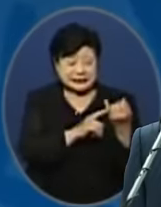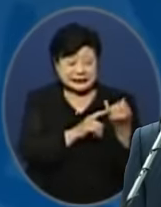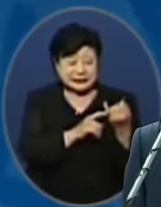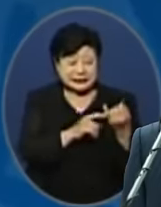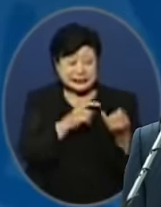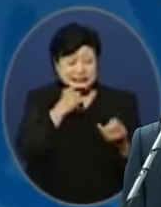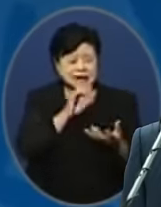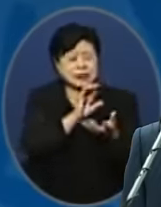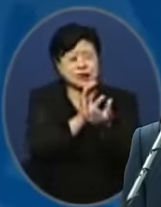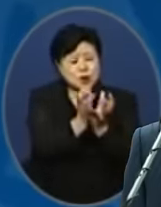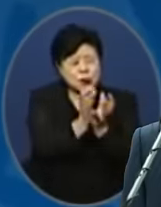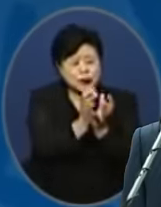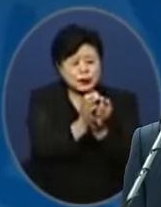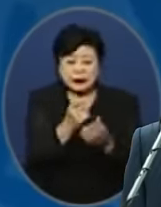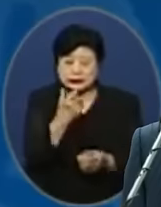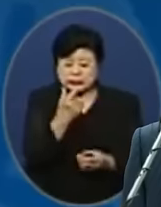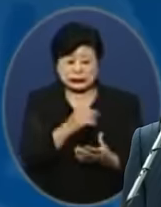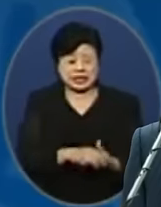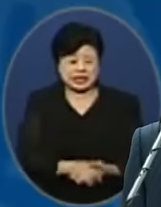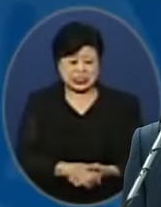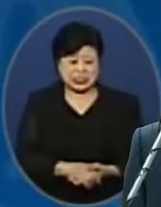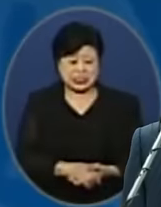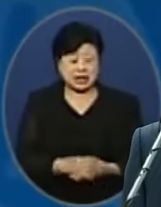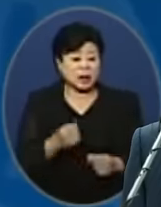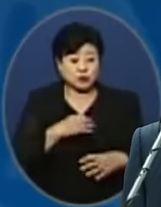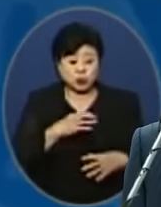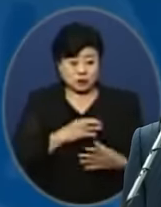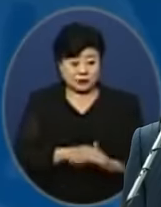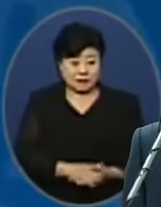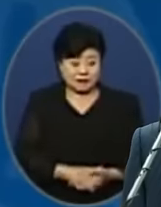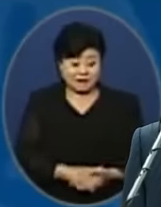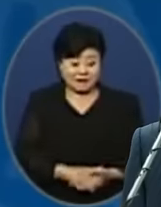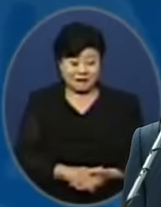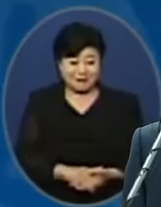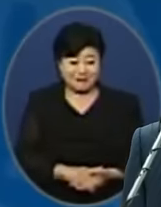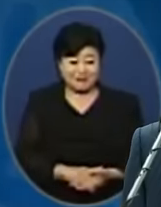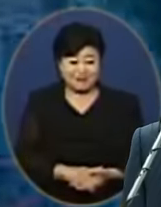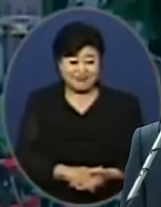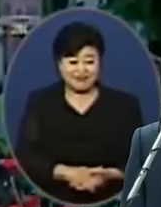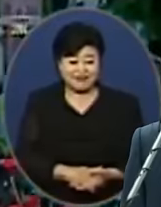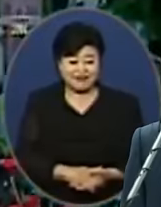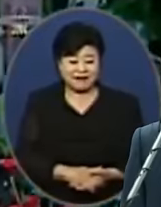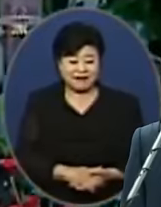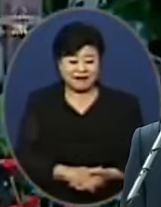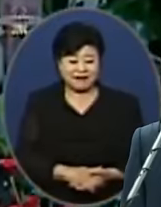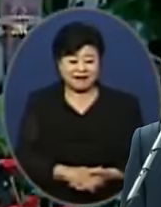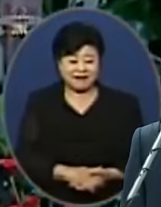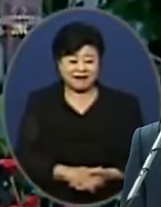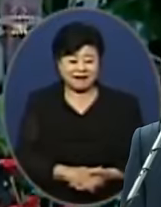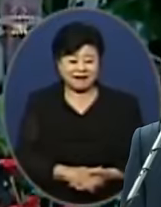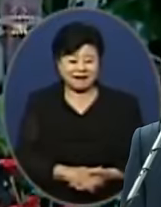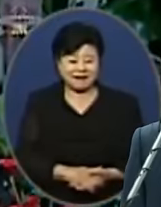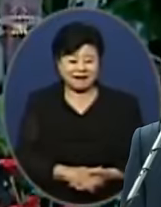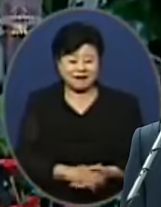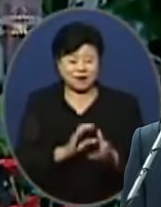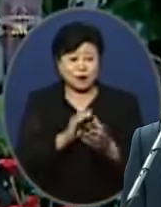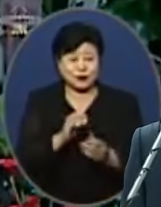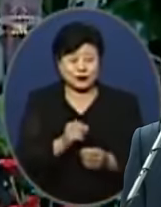장미꽃을 절대로 가지 못하겠습니다. 장미꽃을 두려워했습니다. 꽃 두려워하는 여자가 다 있어요.